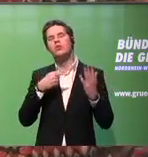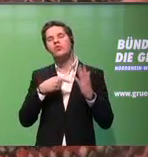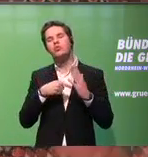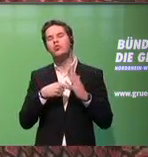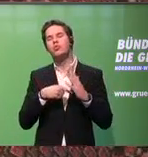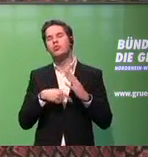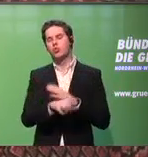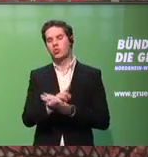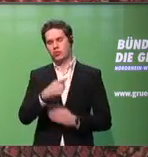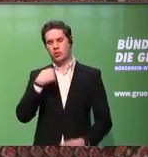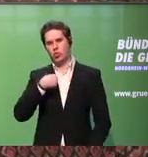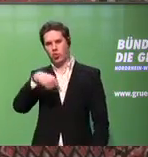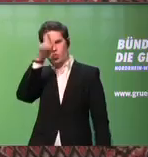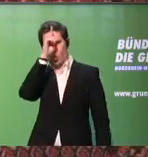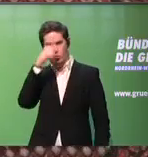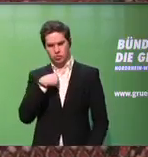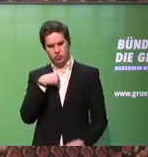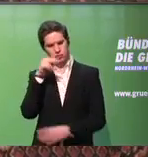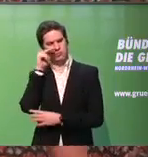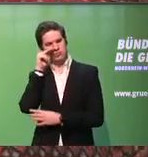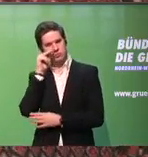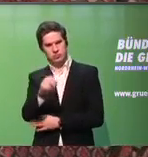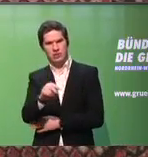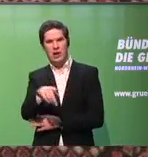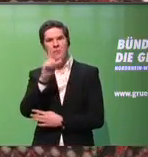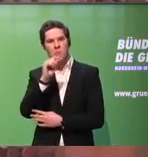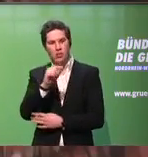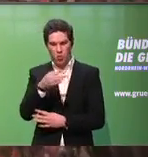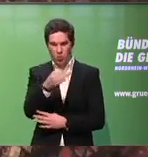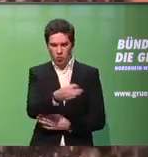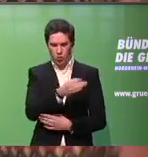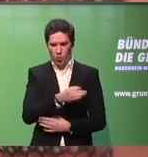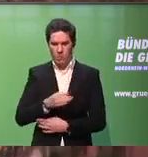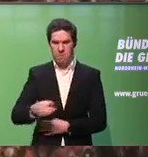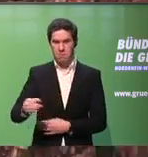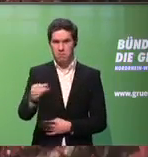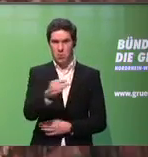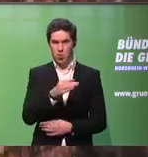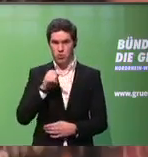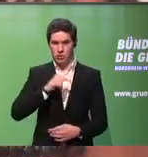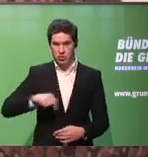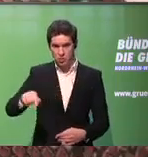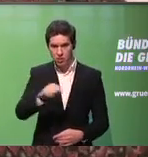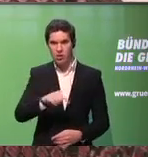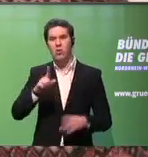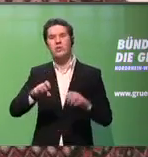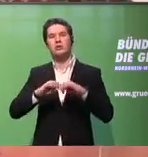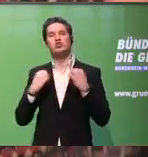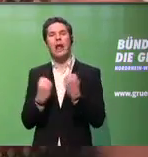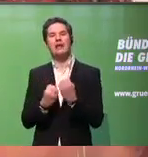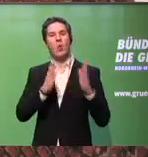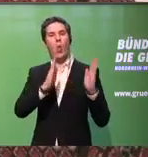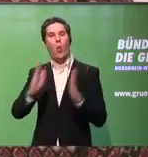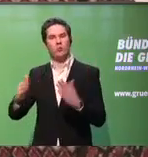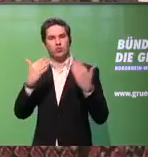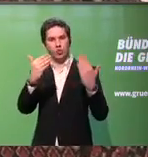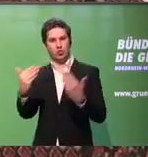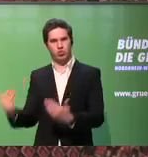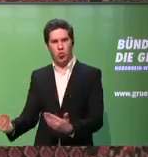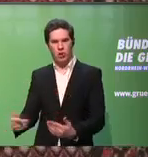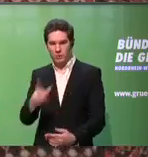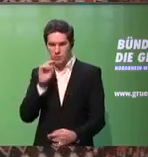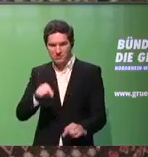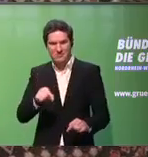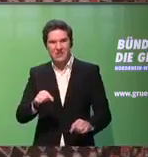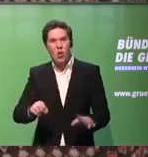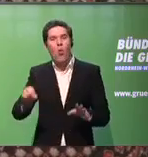also aus deutscher Perspektive, der Kommunen und dem auch der Staatsordnung, ja, und der besonderen